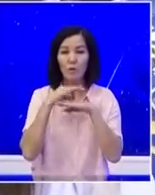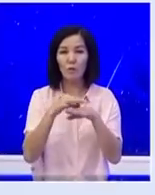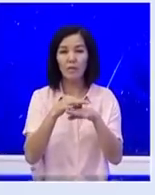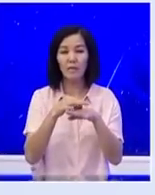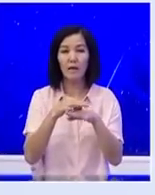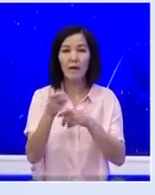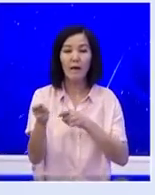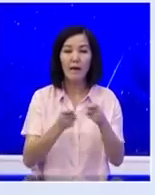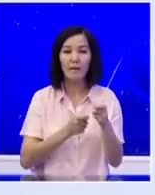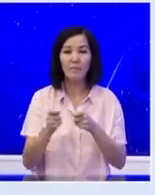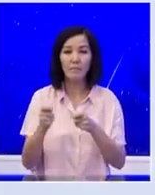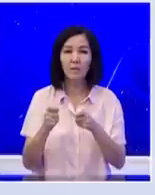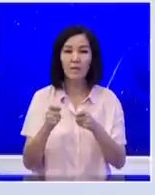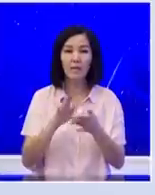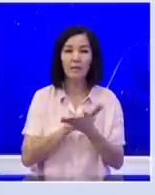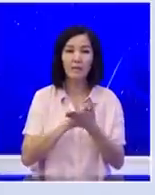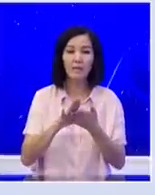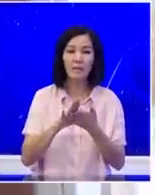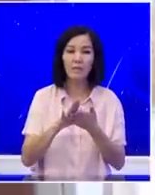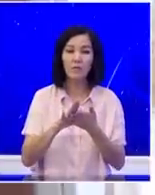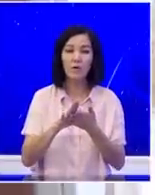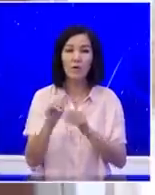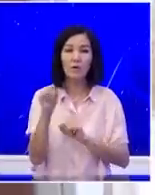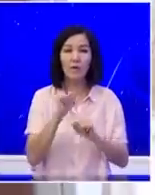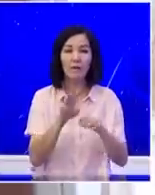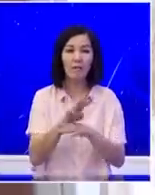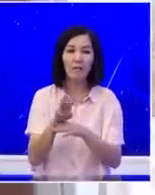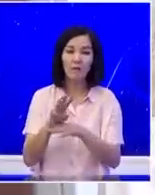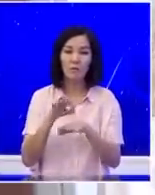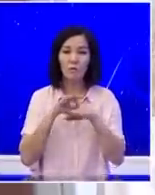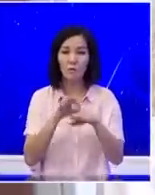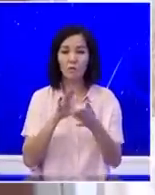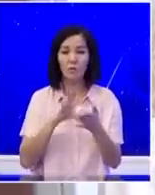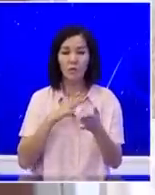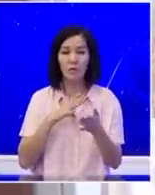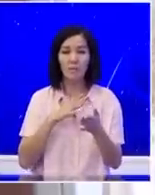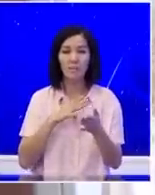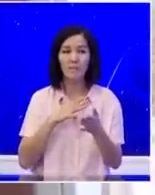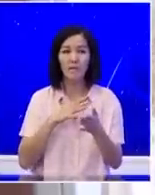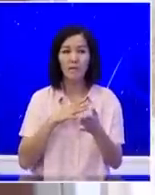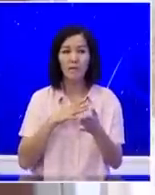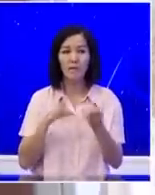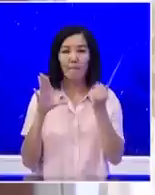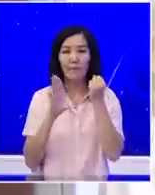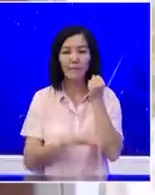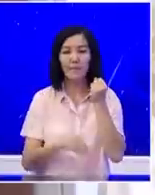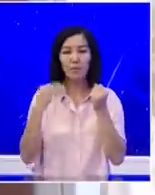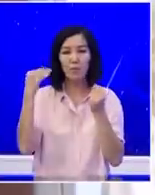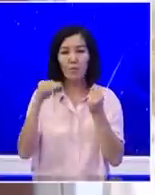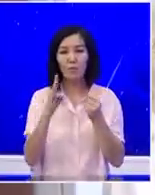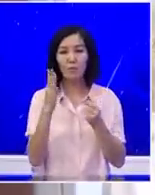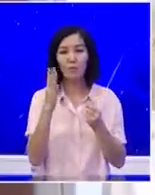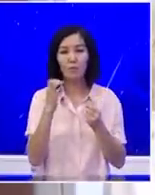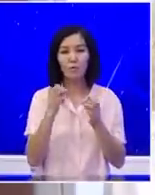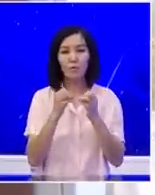мектеп әкімшілігі алаңға тазалау жұмыстарын жүргізеді. Биылғы соңғы қоңырау мерекесі жалпы облысымыздағы 411 мыңнан